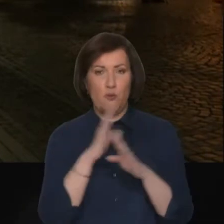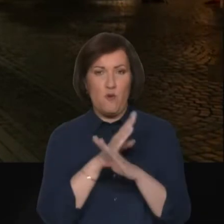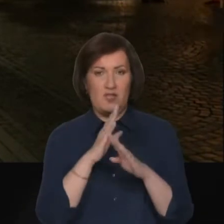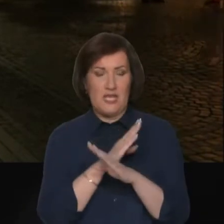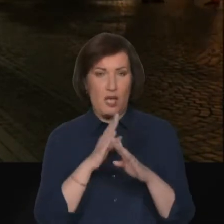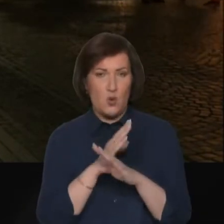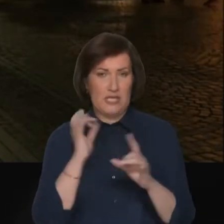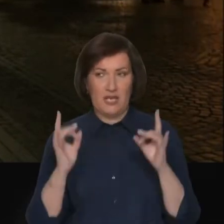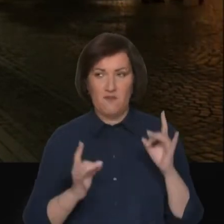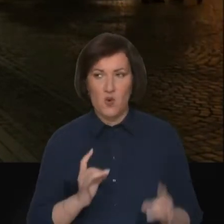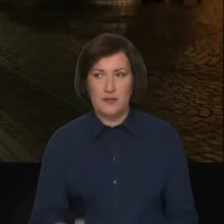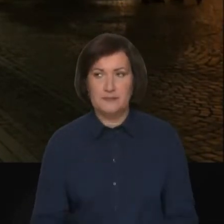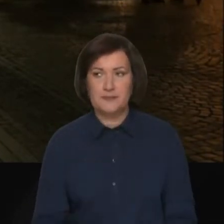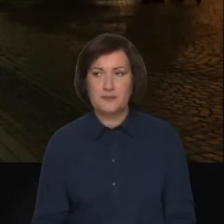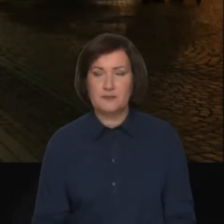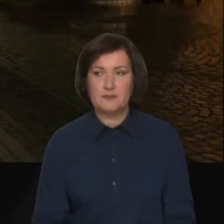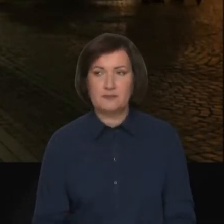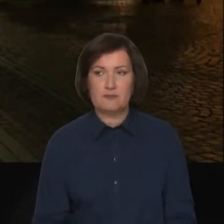повітряної тривоги?